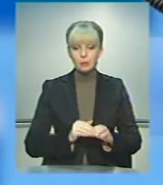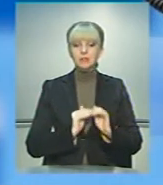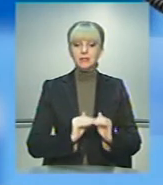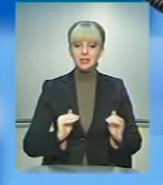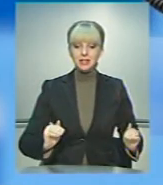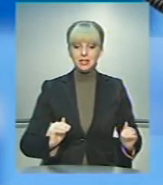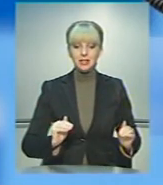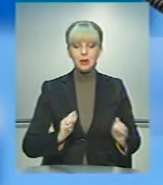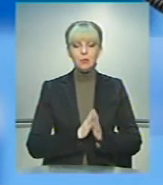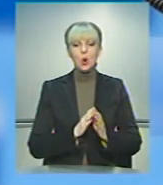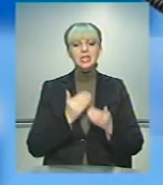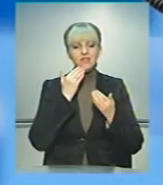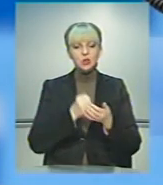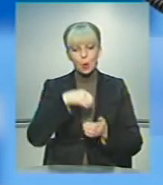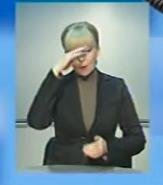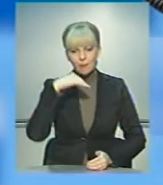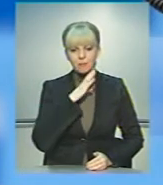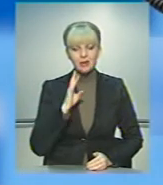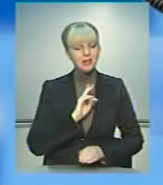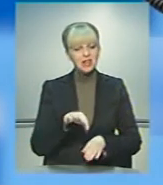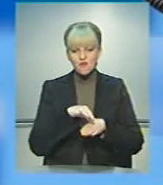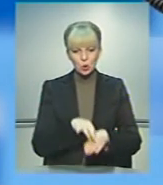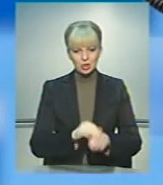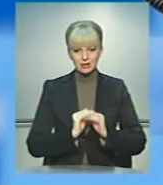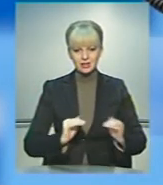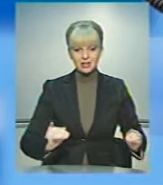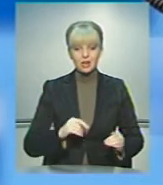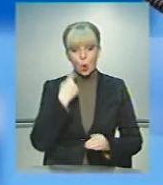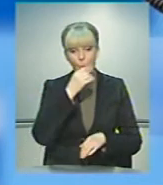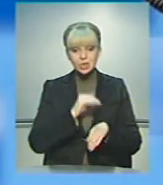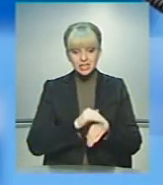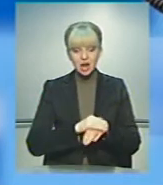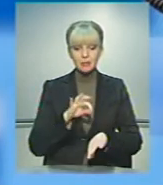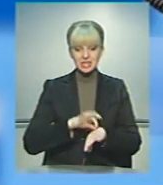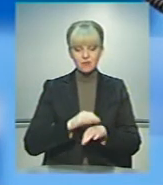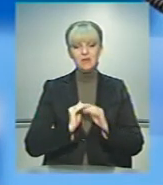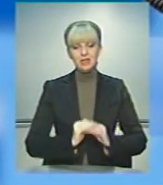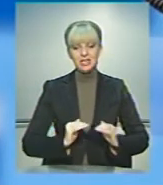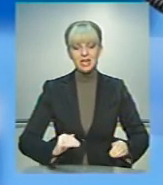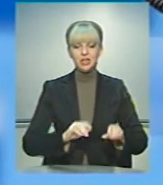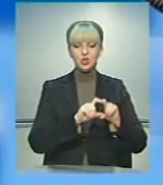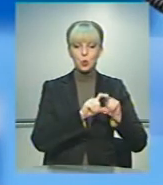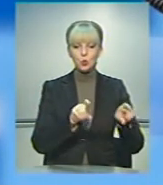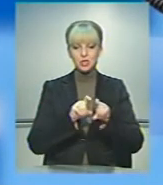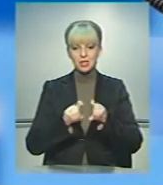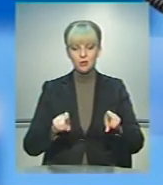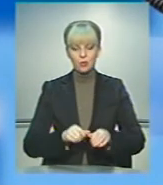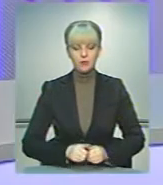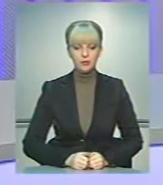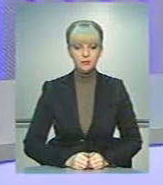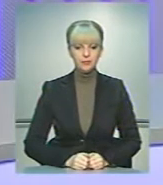діти, прошу, звертаюся до батьків не водити дітей з ознаками захворювання в дитячі організовані